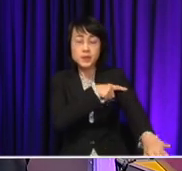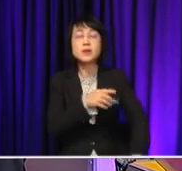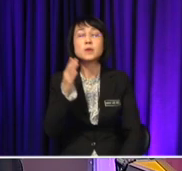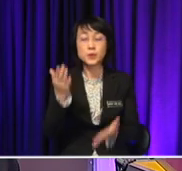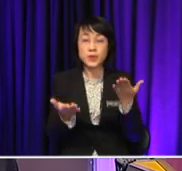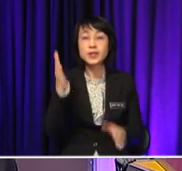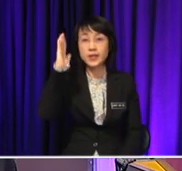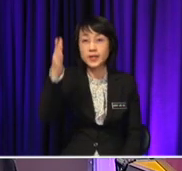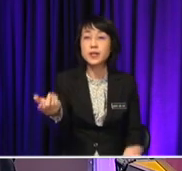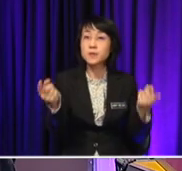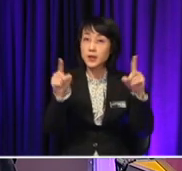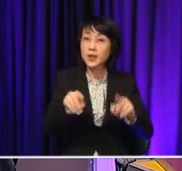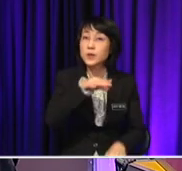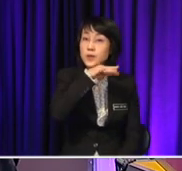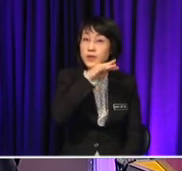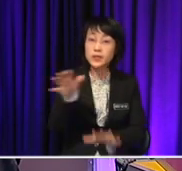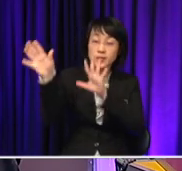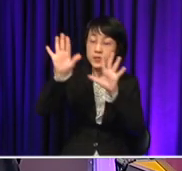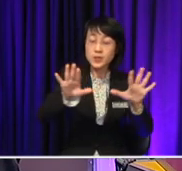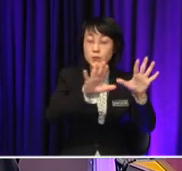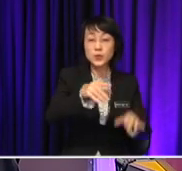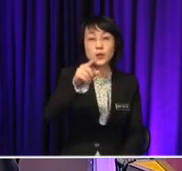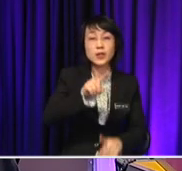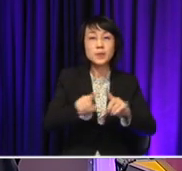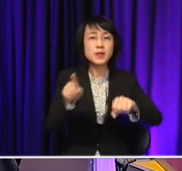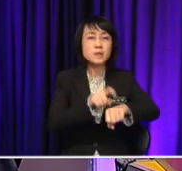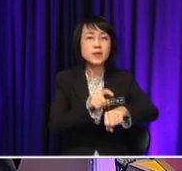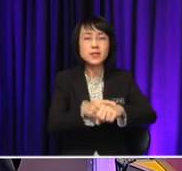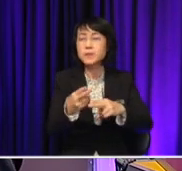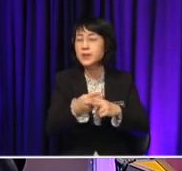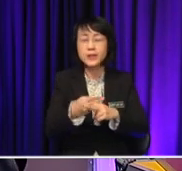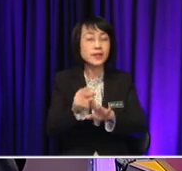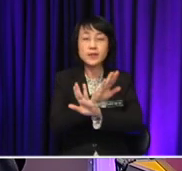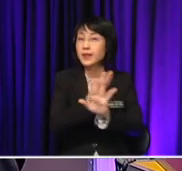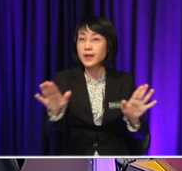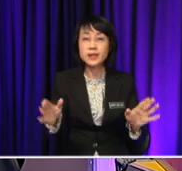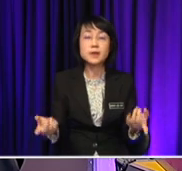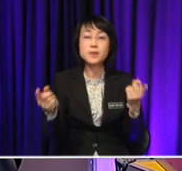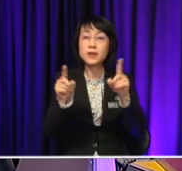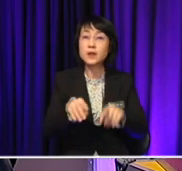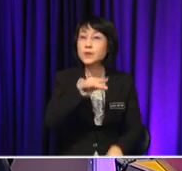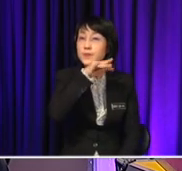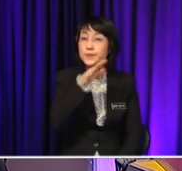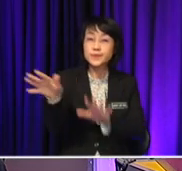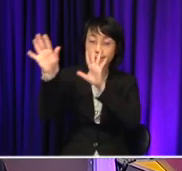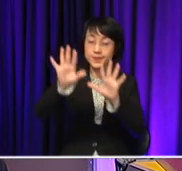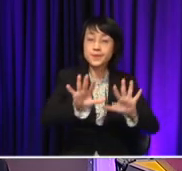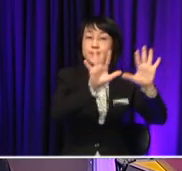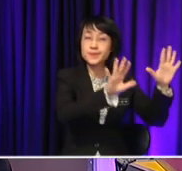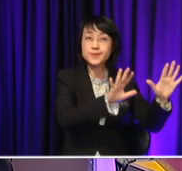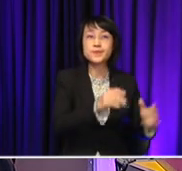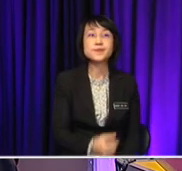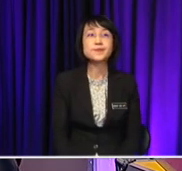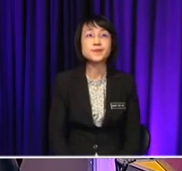terus menyumbang kepada fenomena debu di Indonesia adalah pembakaran kawasan hutan oke bagus pandai Oke